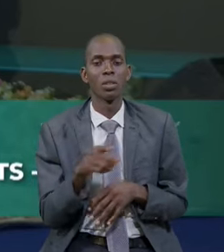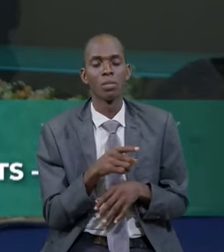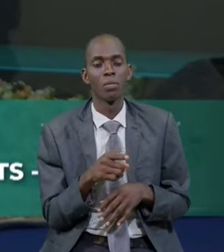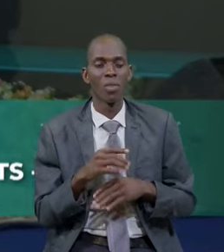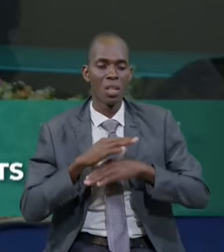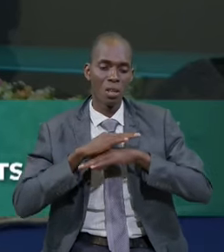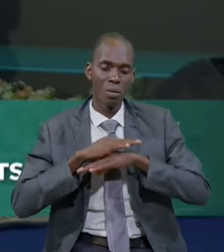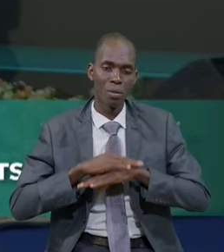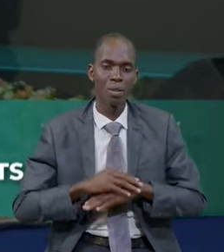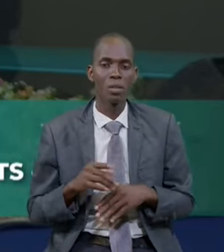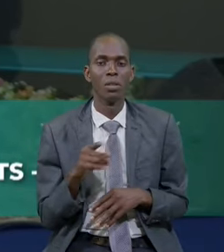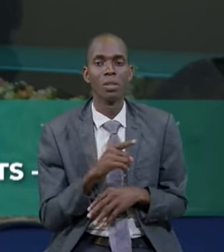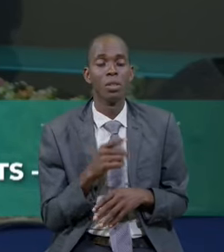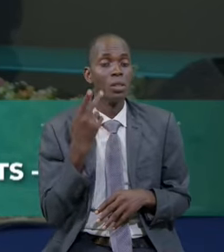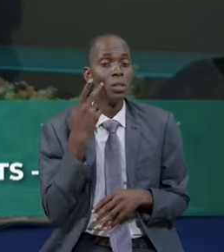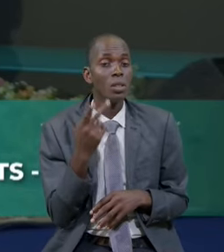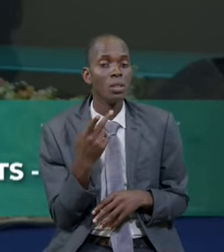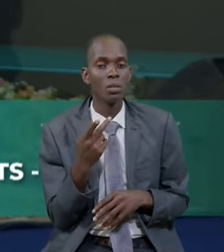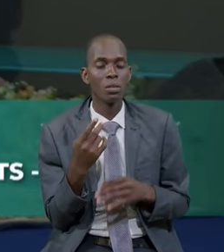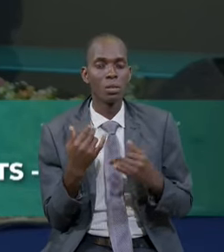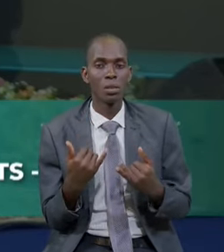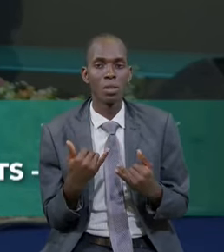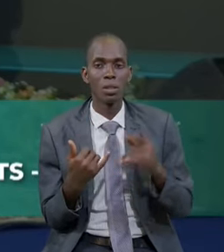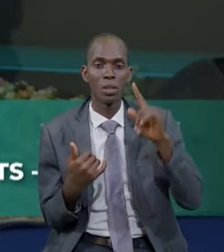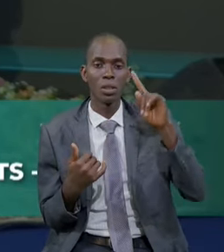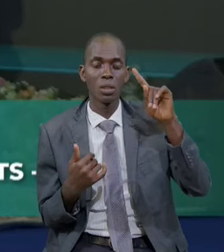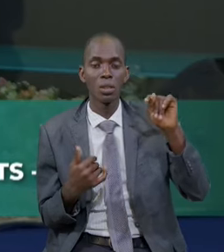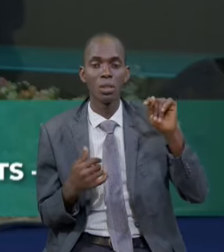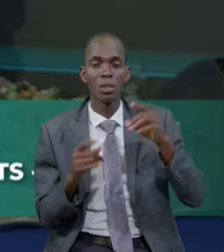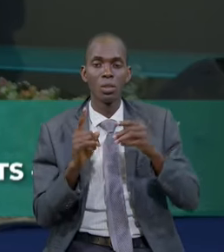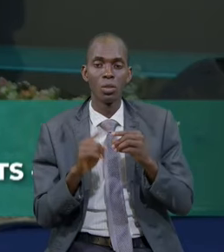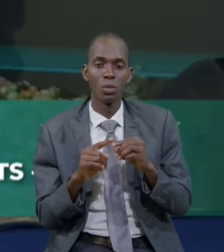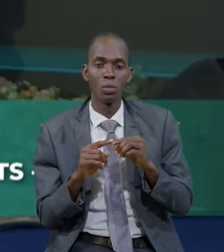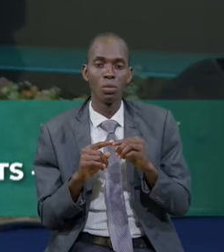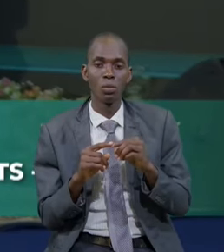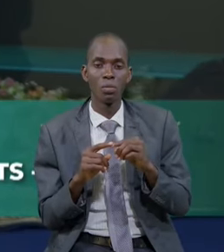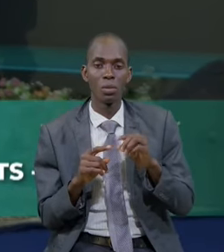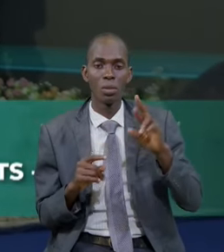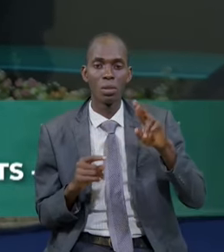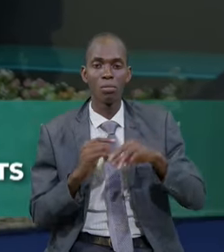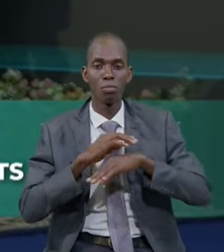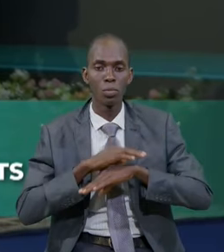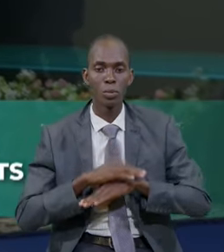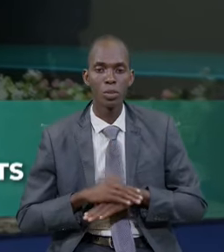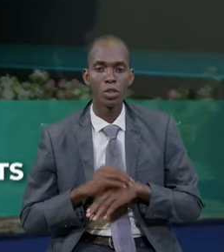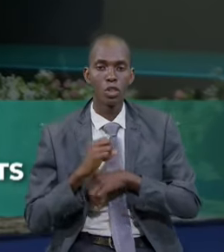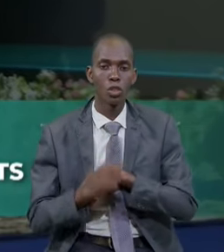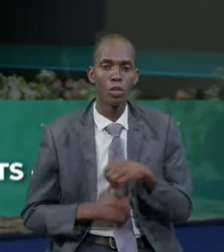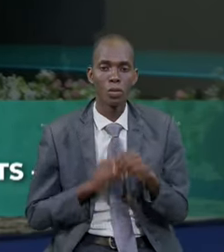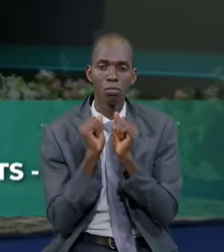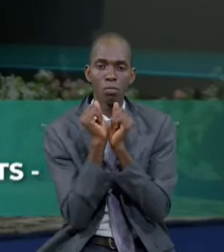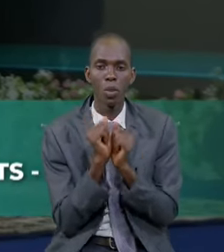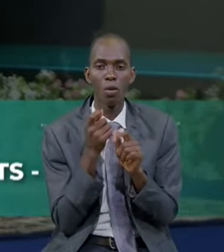R pour soulager la souffrance des esclaves, des esprits sataniques.